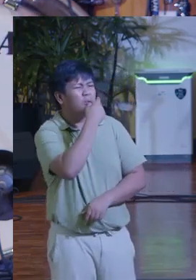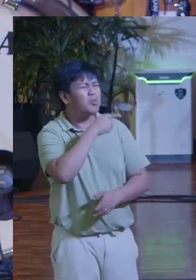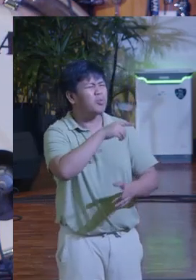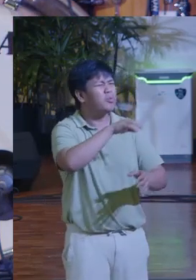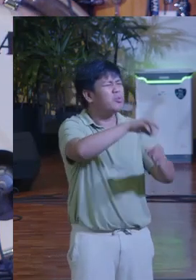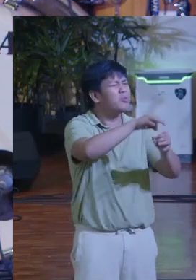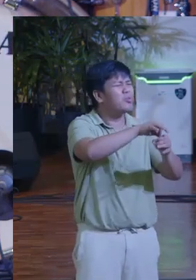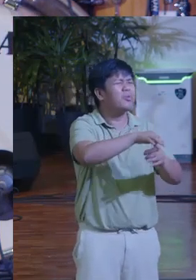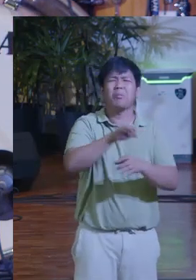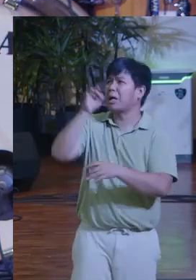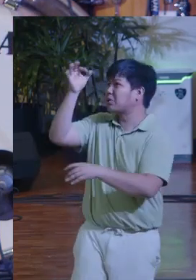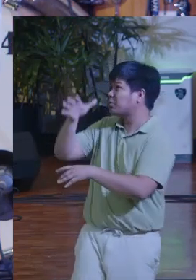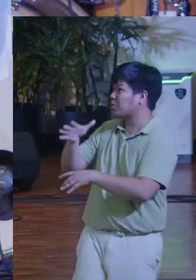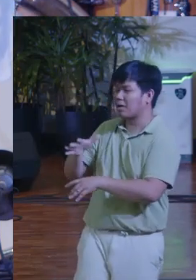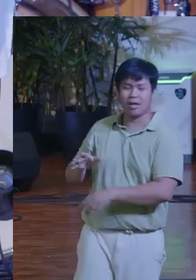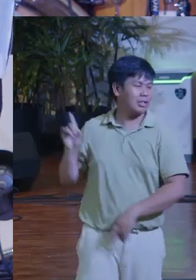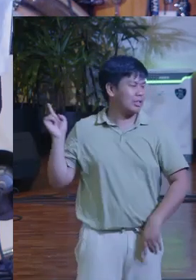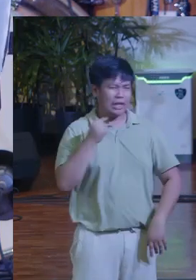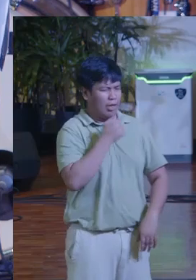akong tanungin.